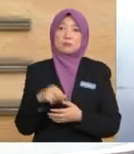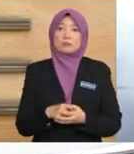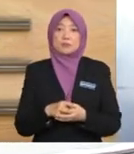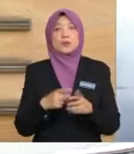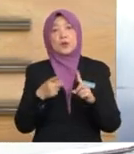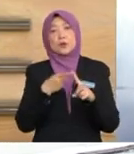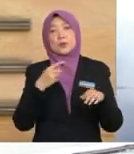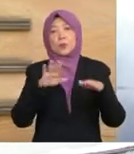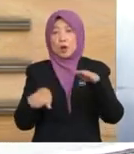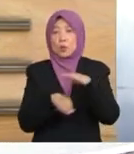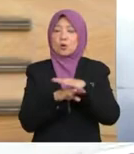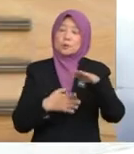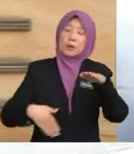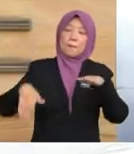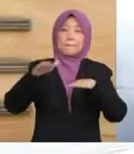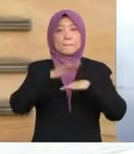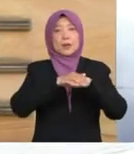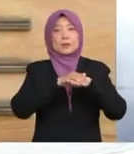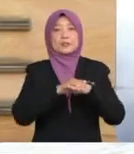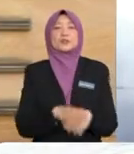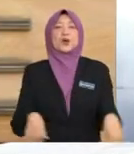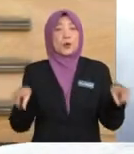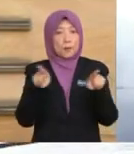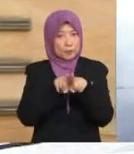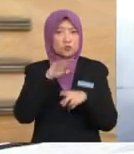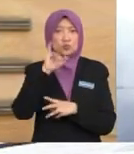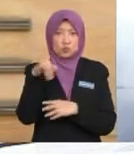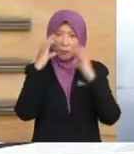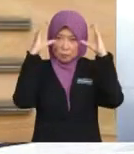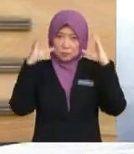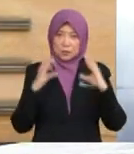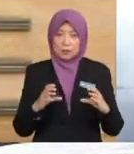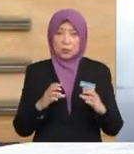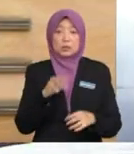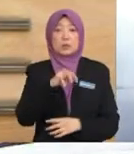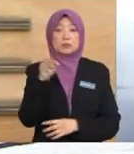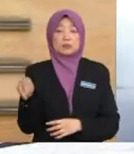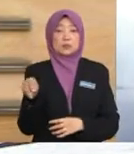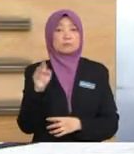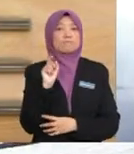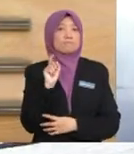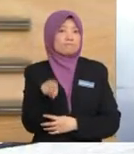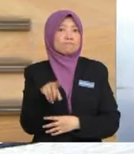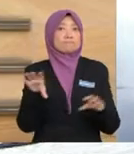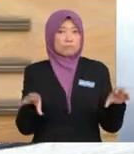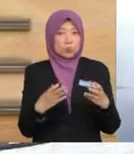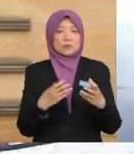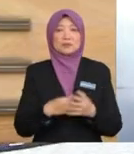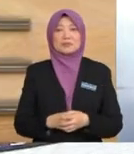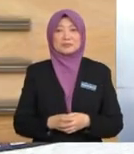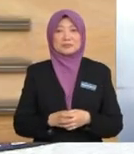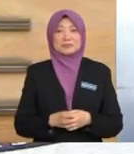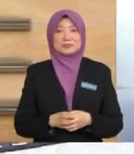bawah sampai ke atas. Baik cikgu, saya cuba. Okey, mari kita buat ya. Okay. Anak-anak murid semua buat juga ya. Kali ini dah